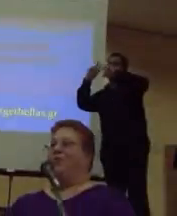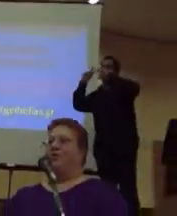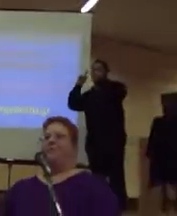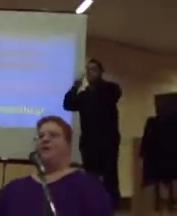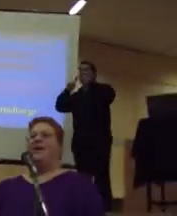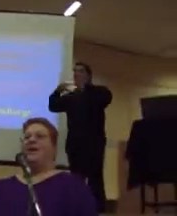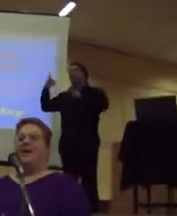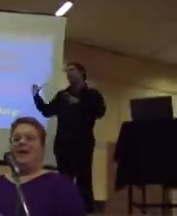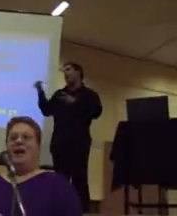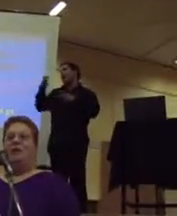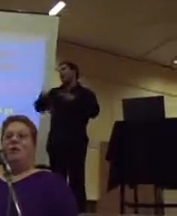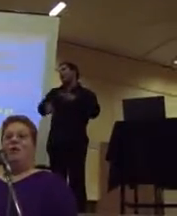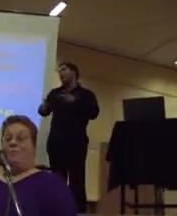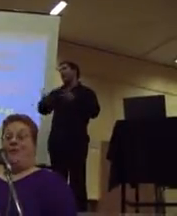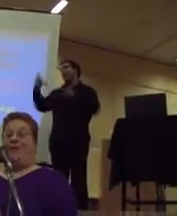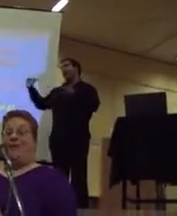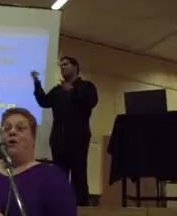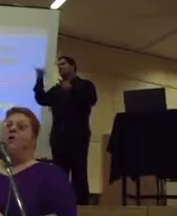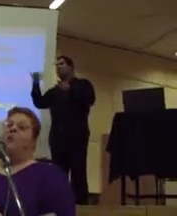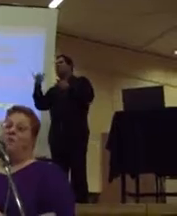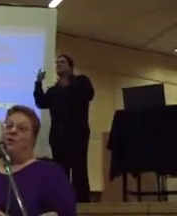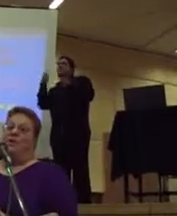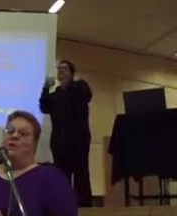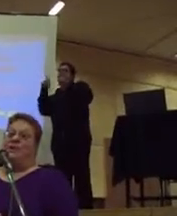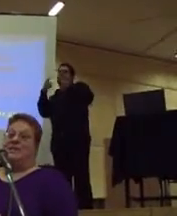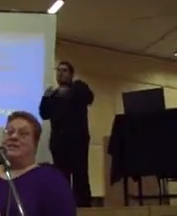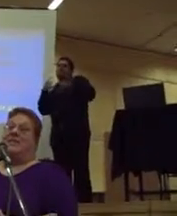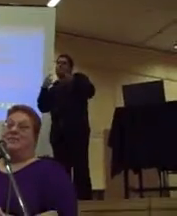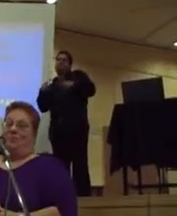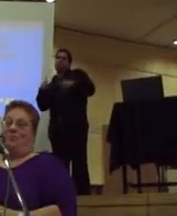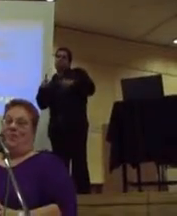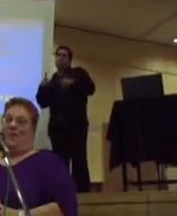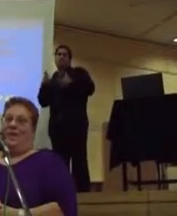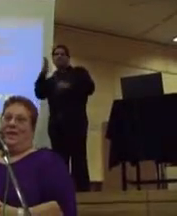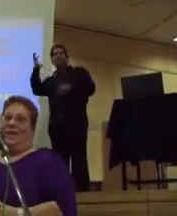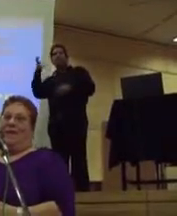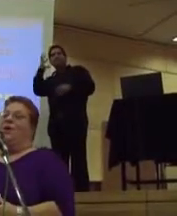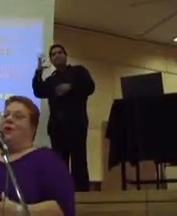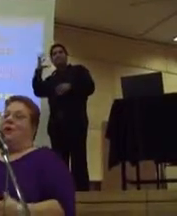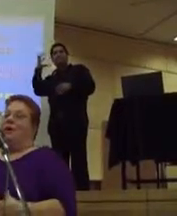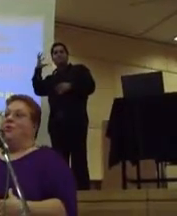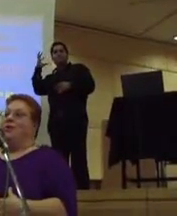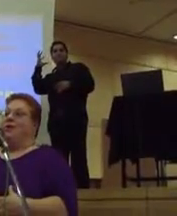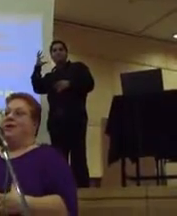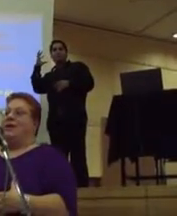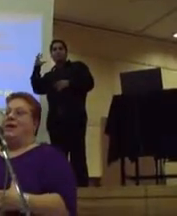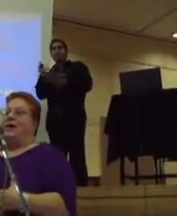να καλαμπουρίζουμε, να κάνουμε λογοπαίγνια, ό,τι δεν μπορείτε να φανταστείτε.